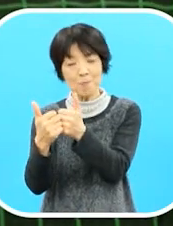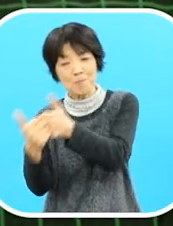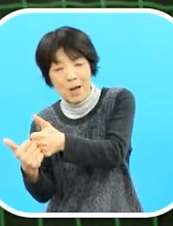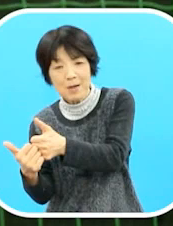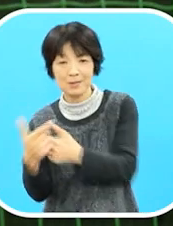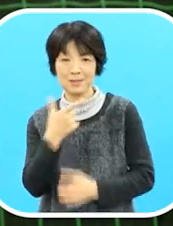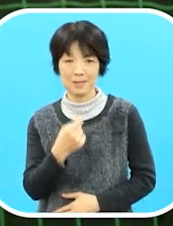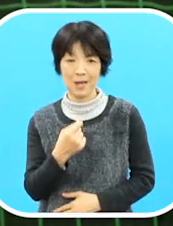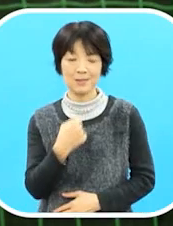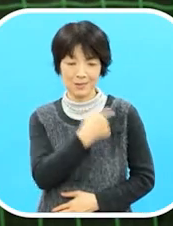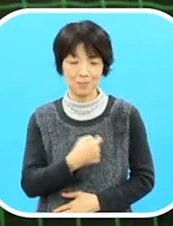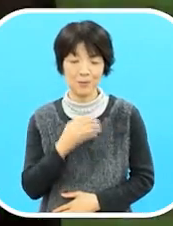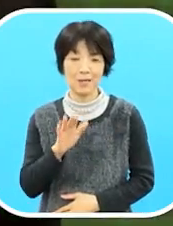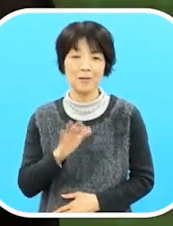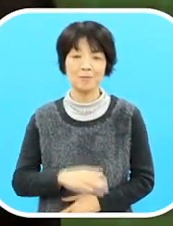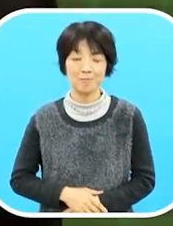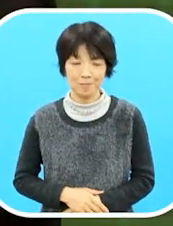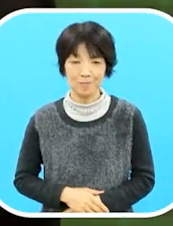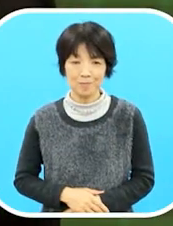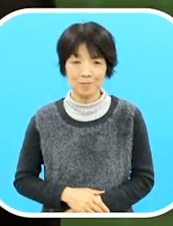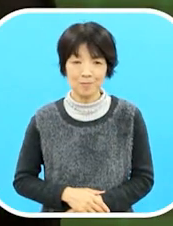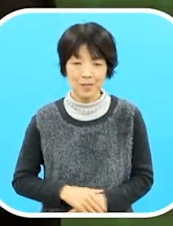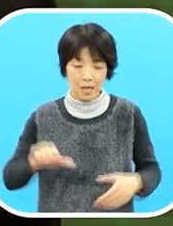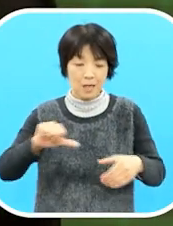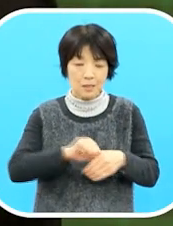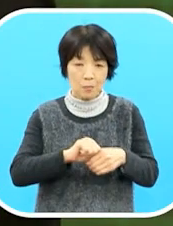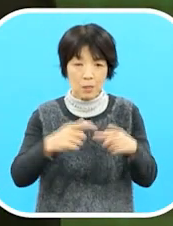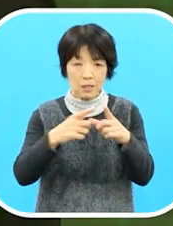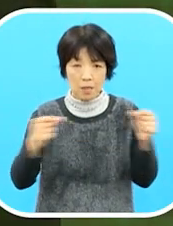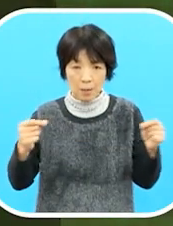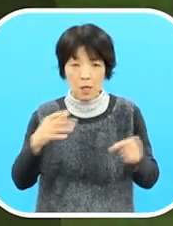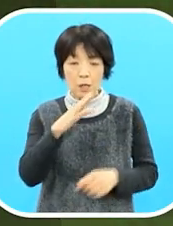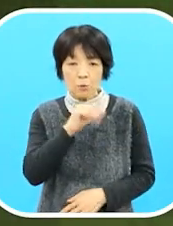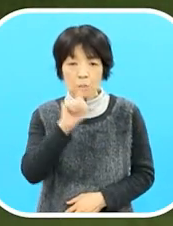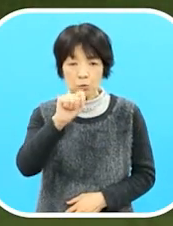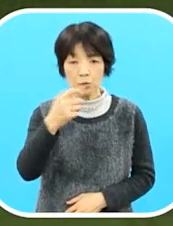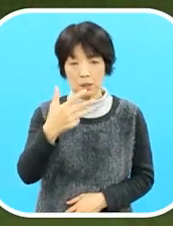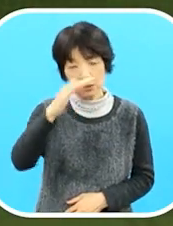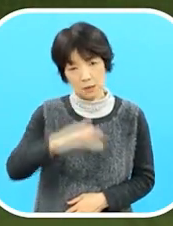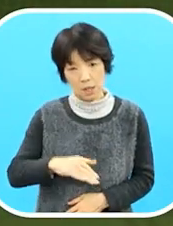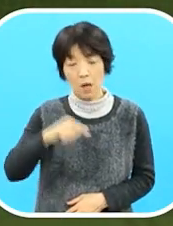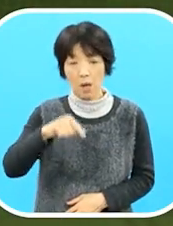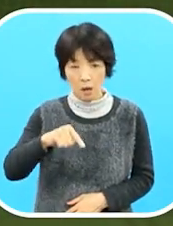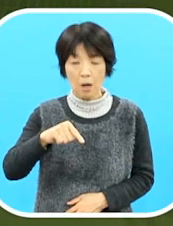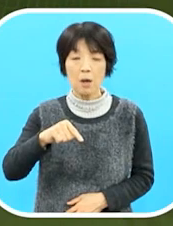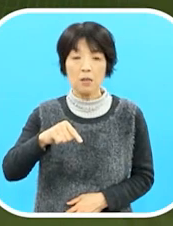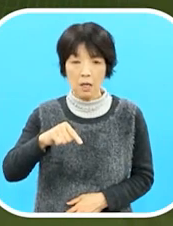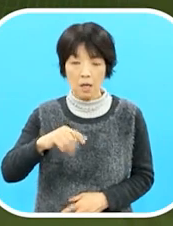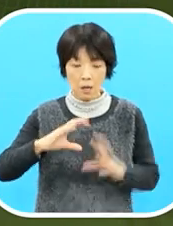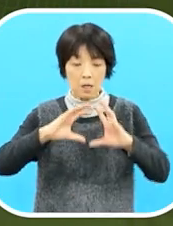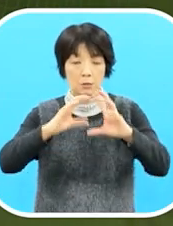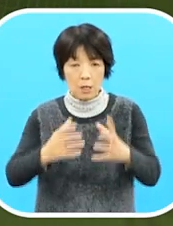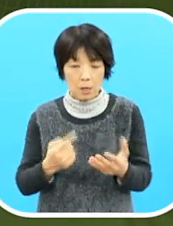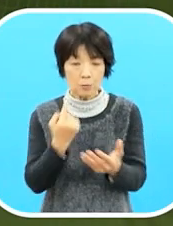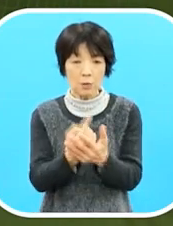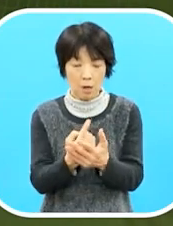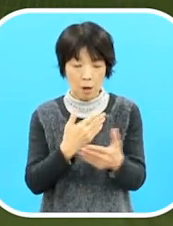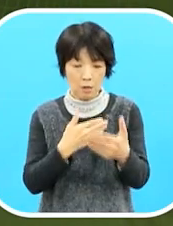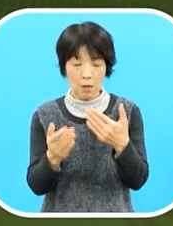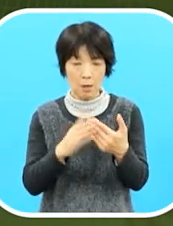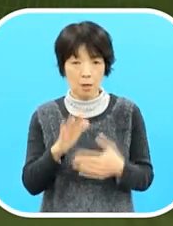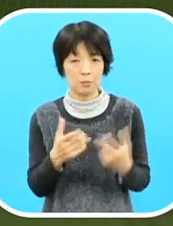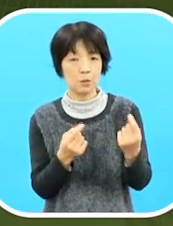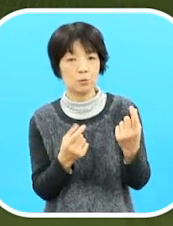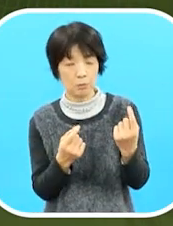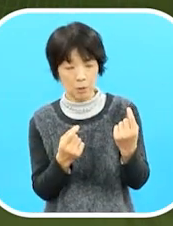して抑えたいという気持ちはあります。 侍ジャパンアンダー18ベースボールワールドカップで世界との戦いも経験